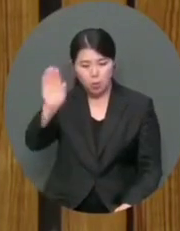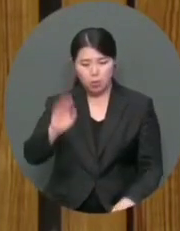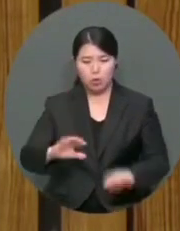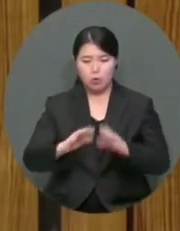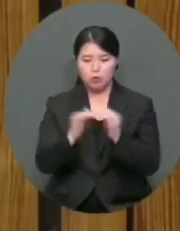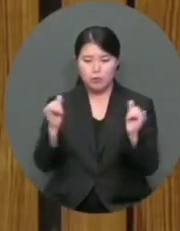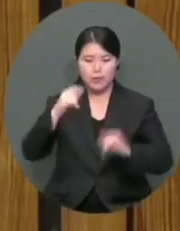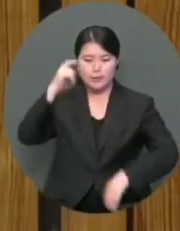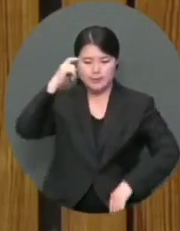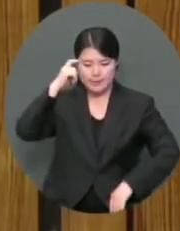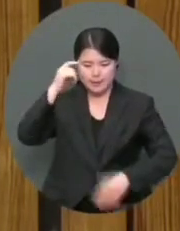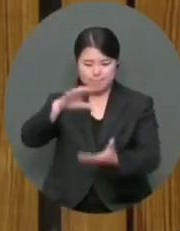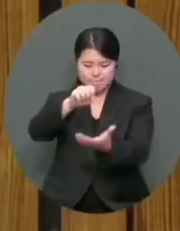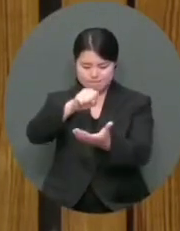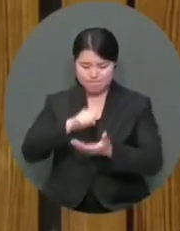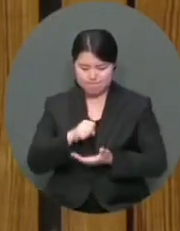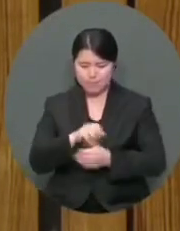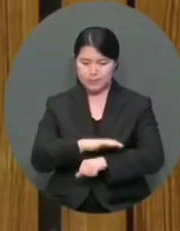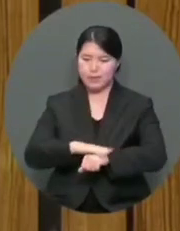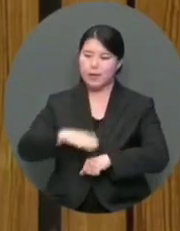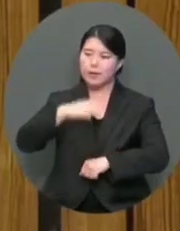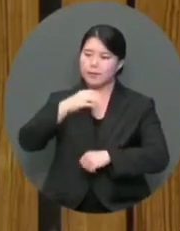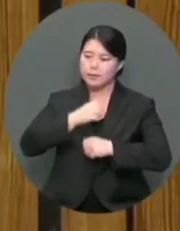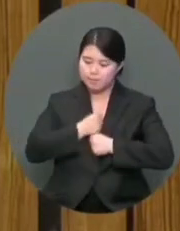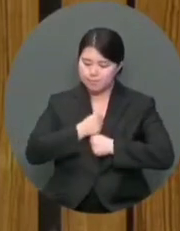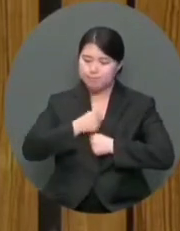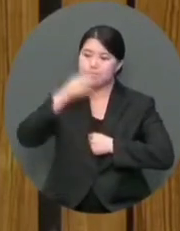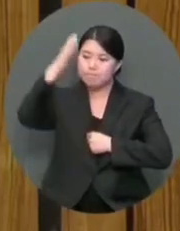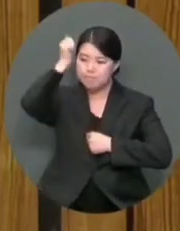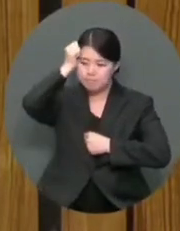목소리로 여기고 유념해 주셨으면 합니다.